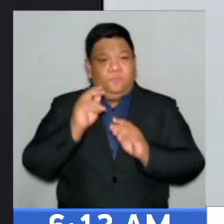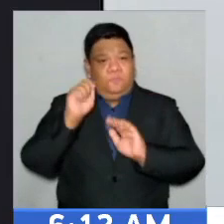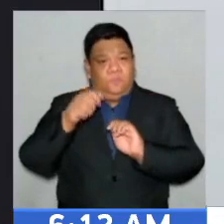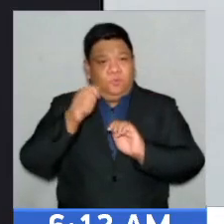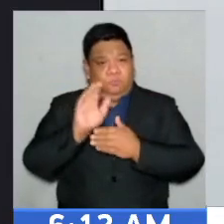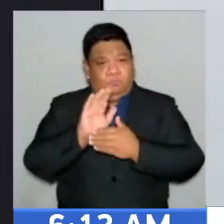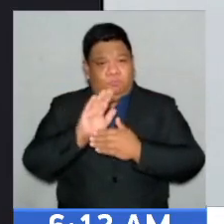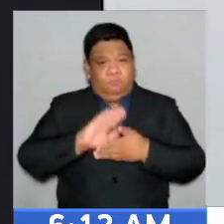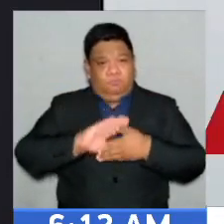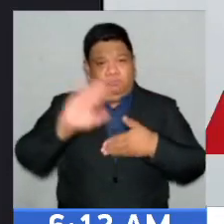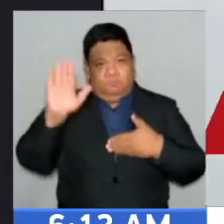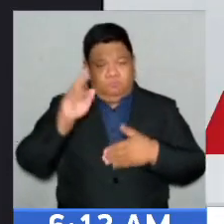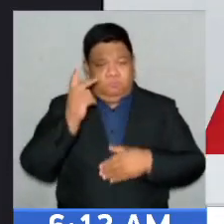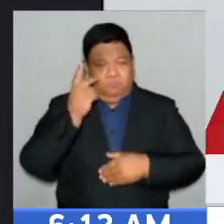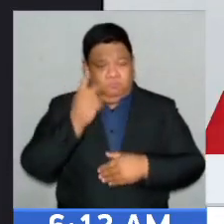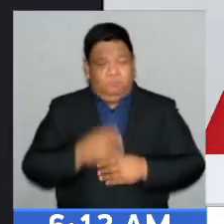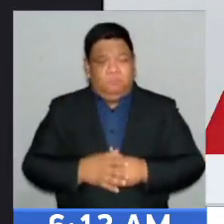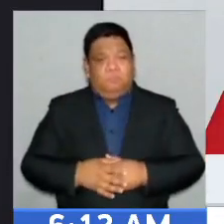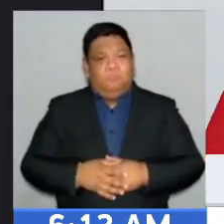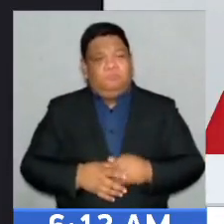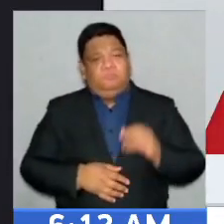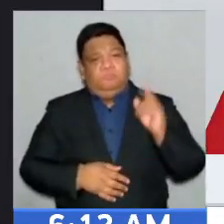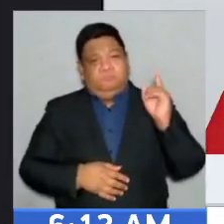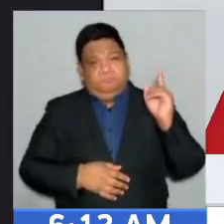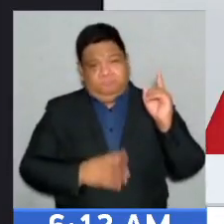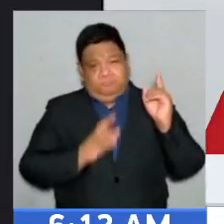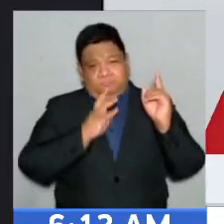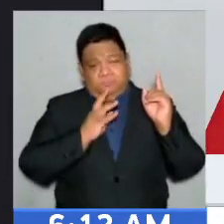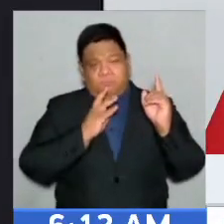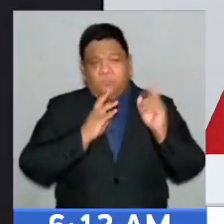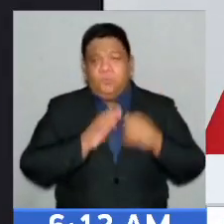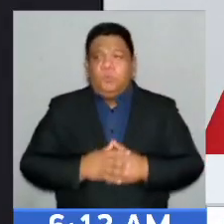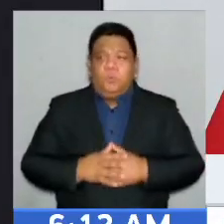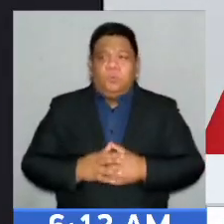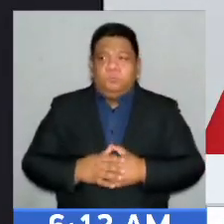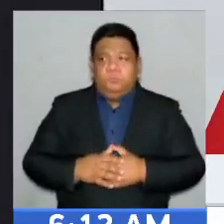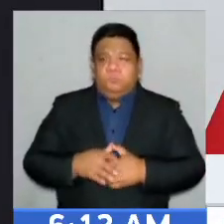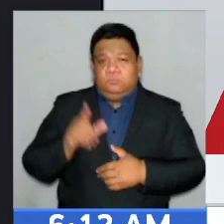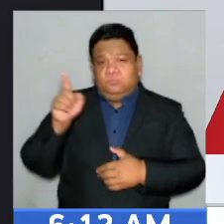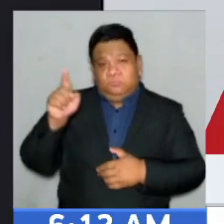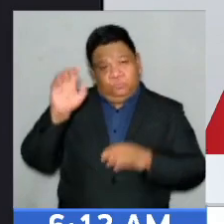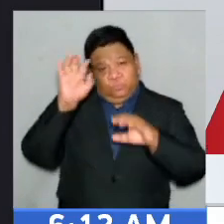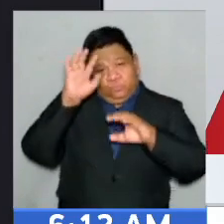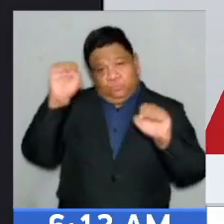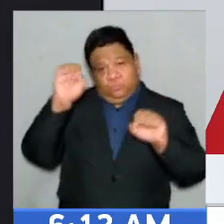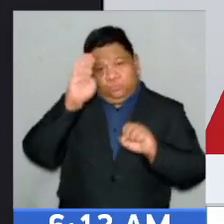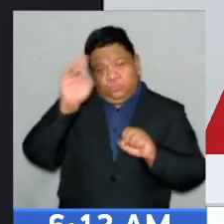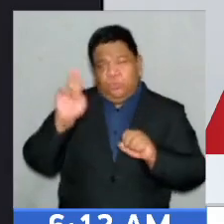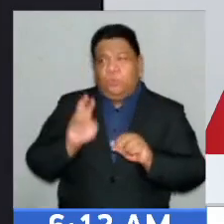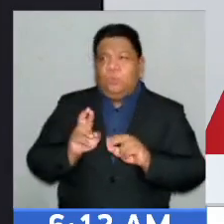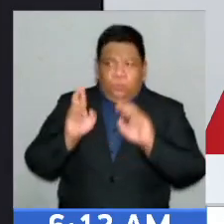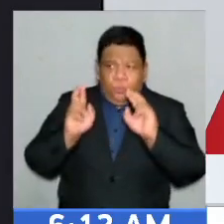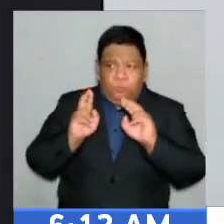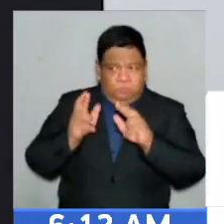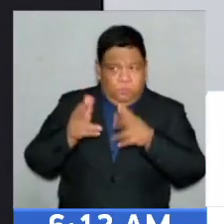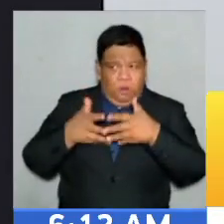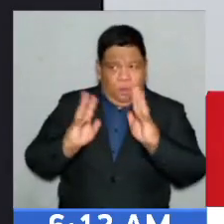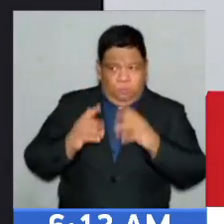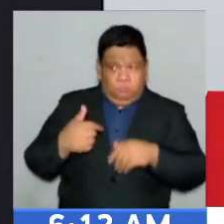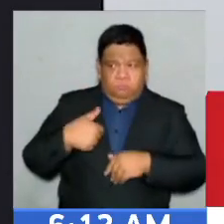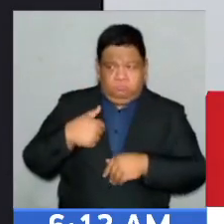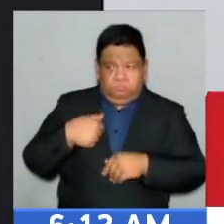Sana lang mapagbigyan niyo ako na makapag-usap tayo para ma-explain ko naman ang aking side. At kung kayo na ang humiling na umuwi ako,